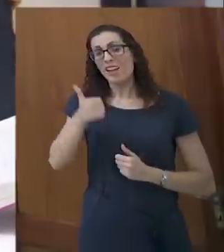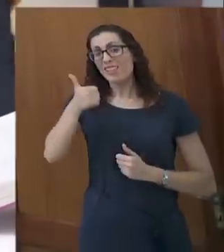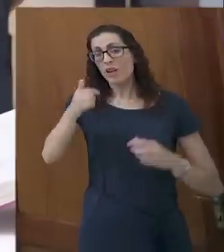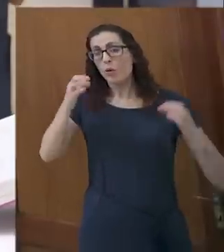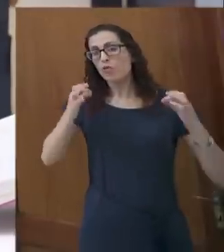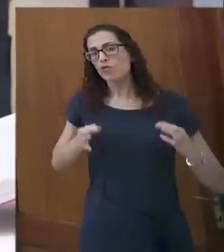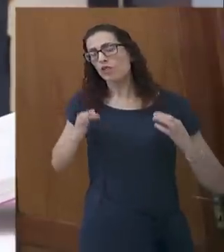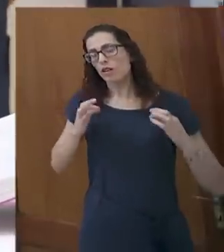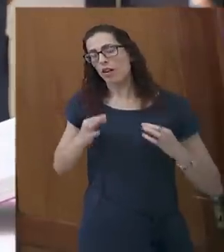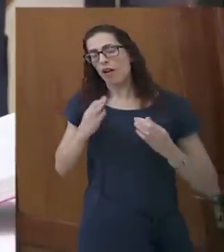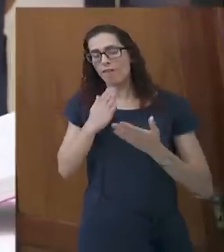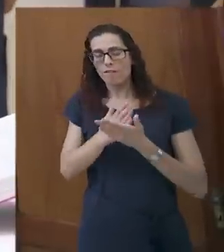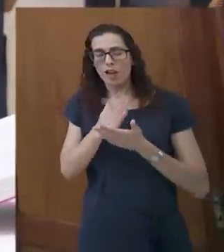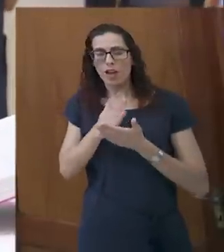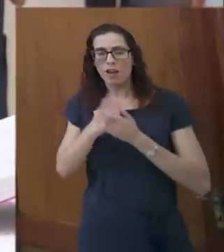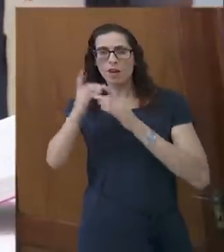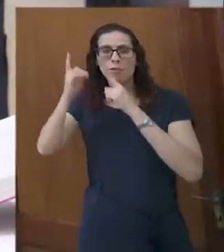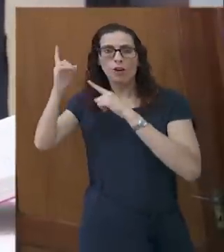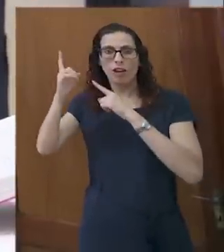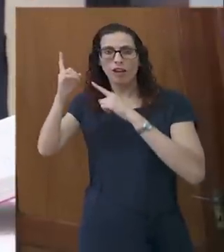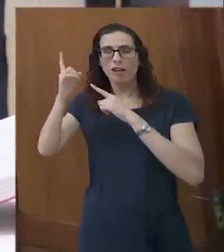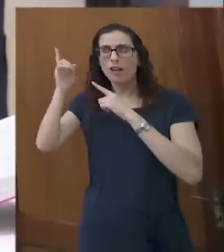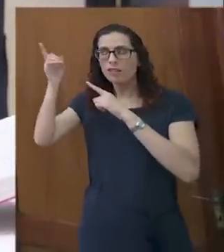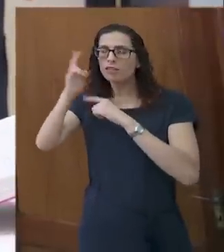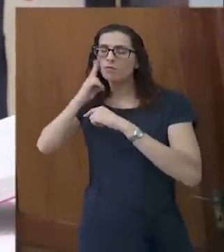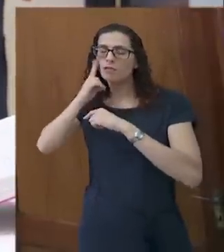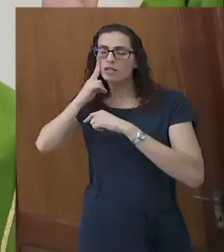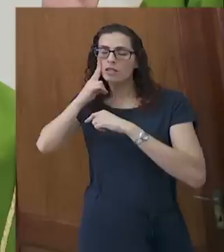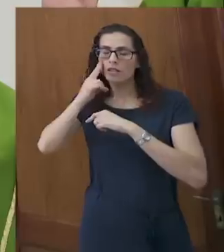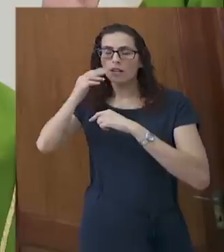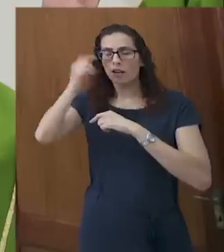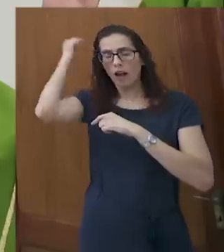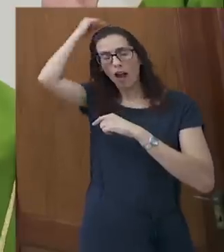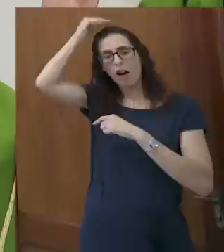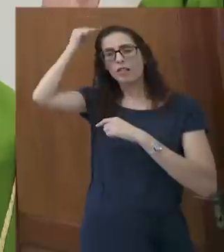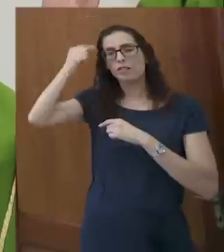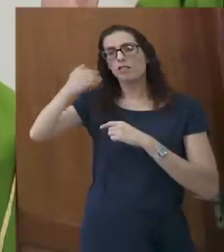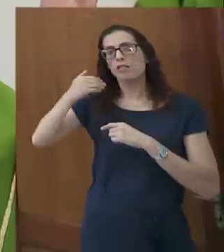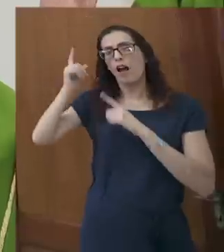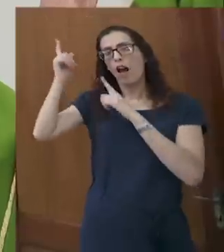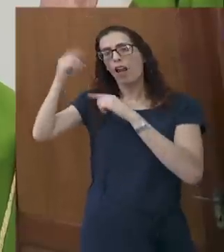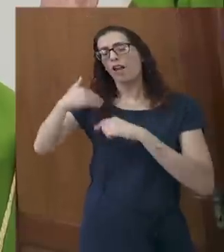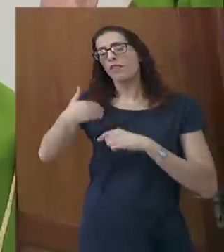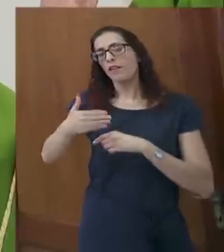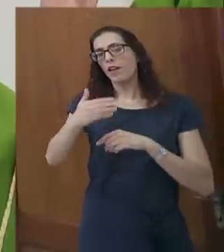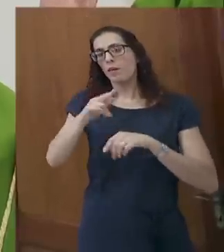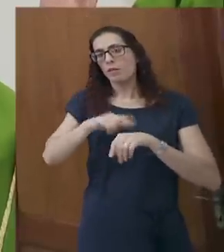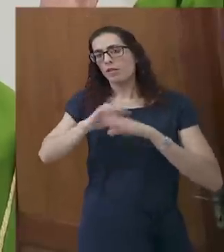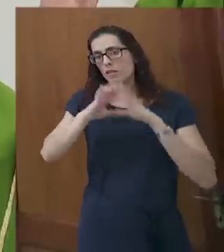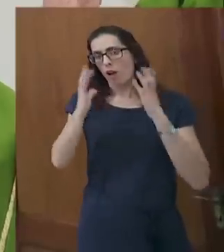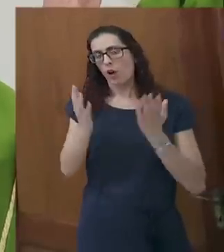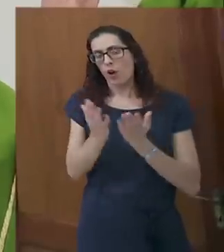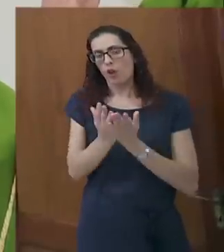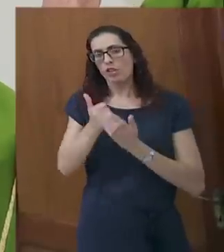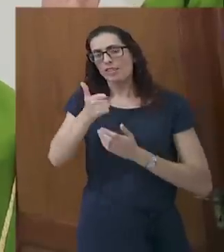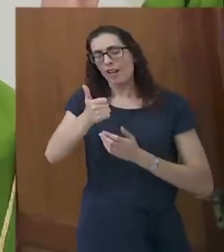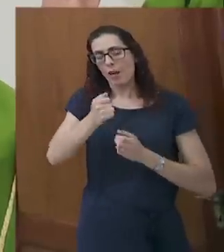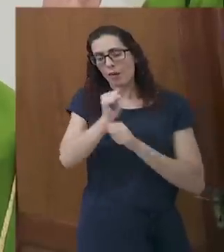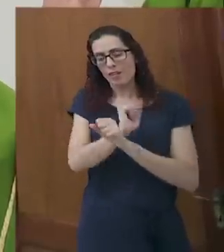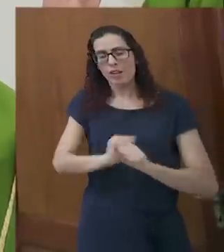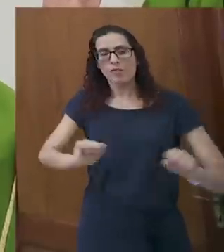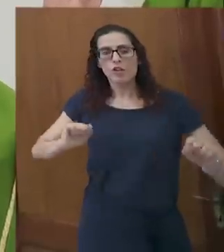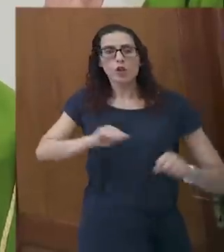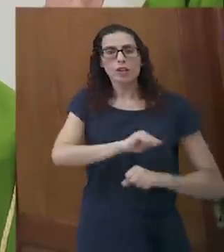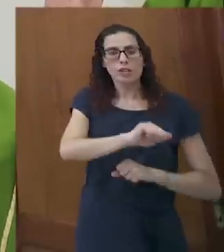sewwa u xira tassew mulej missier qaddisa li ta' dejjem tista' kollox tajjeb u taġid tas-salvazzjoni tagħna